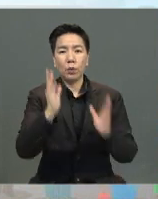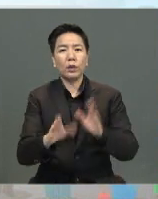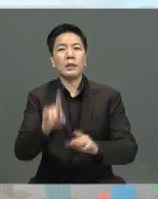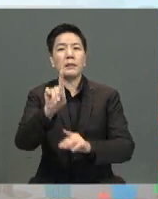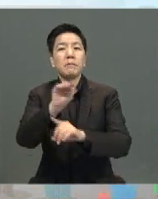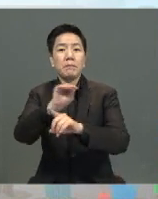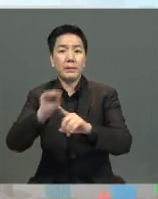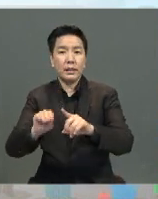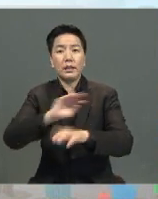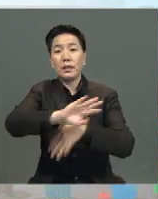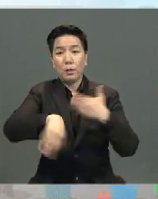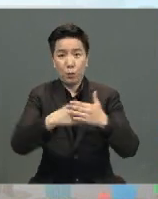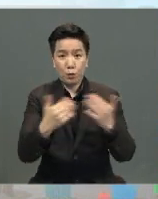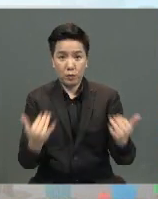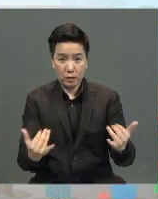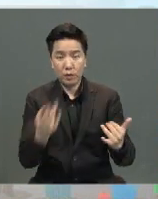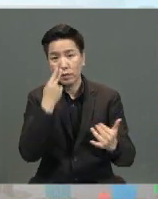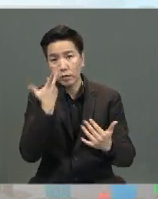แสนครับขอให้ตรวจสอบบัญชีให้ตรงกับชื่อนามสกุลที่ลงทะเบียนและดำเนินการผูกพร้อมเพย์ด้วยเลขบัตรประจำตัวประชาชนโดยเร็วครับส่วนกลุ่มที่อยู่ระหว่างการดำเนินการขอทบทนสิบสองแสนสี่หมื่นคนว่าประมาณร้อยละ1